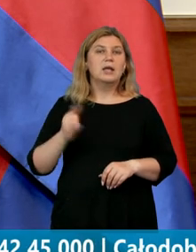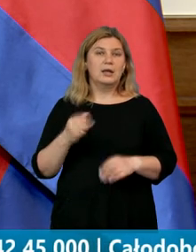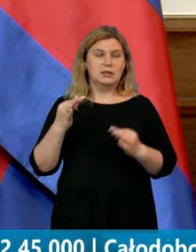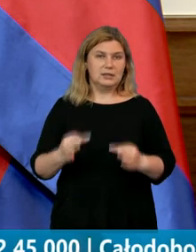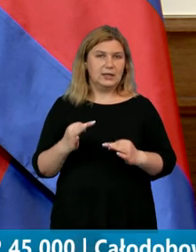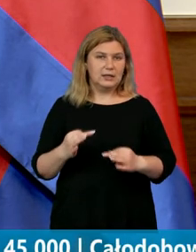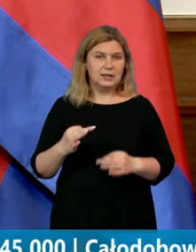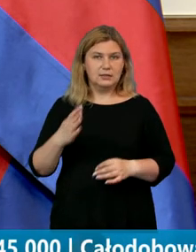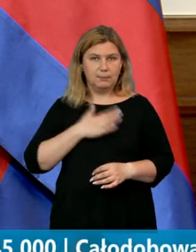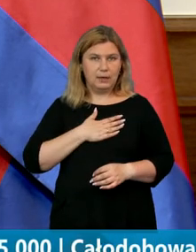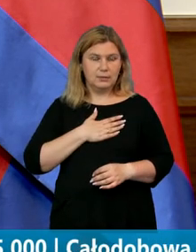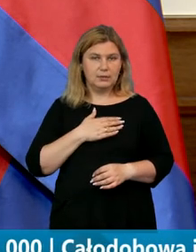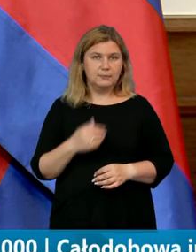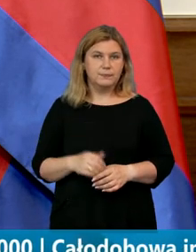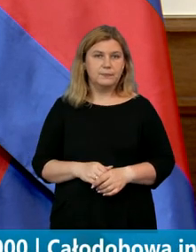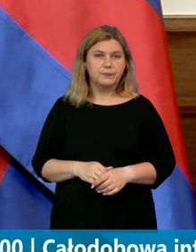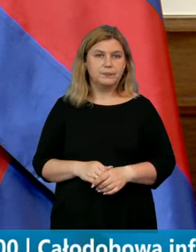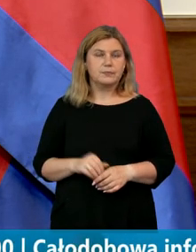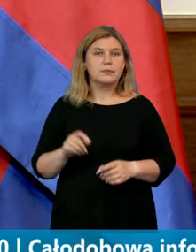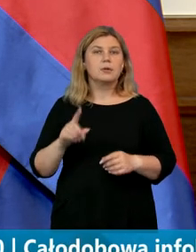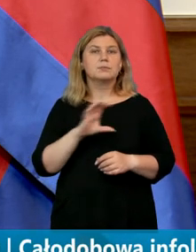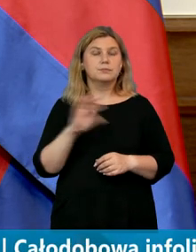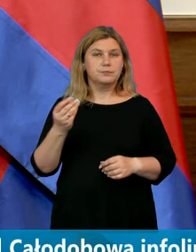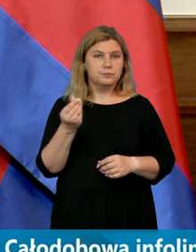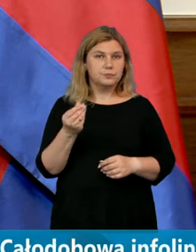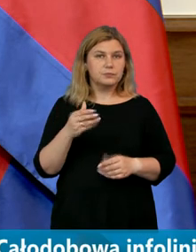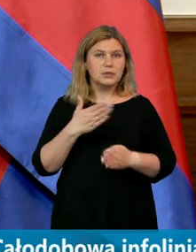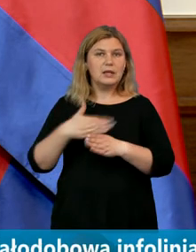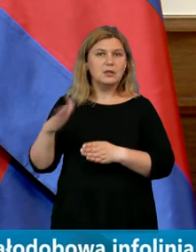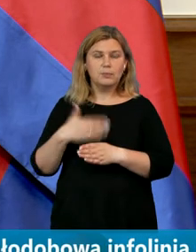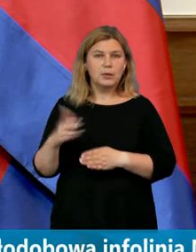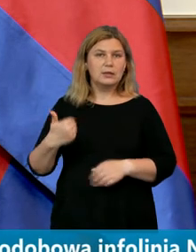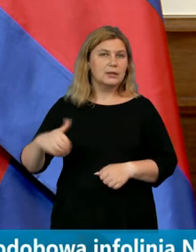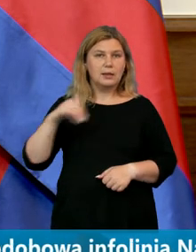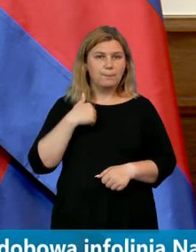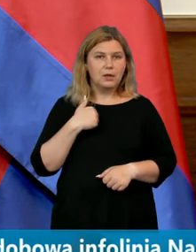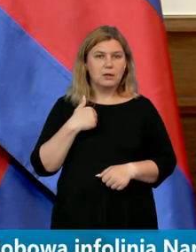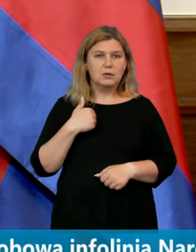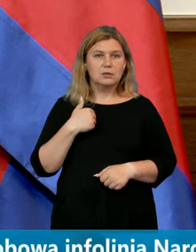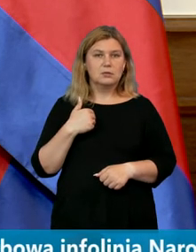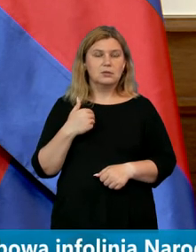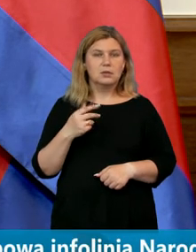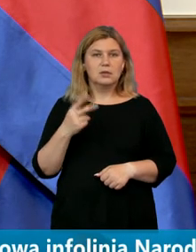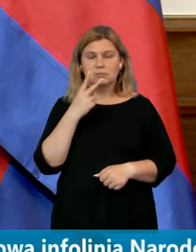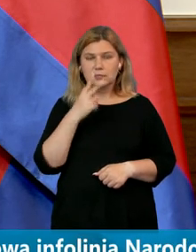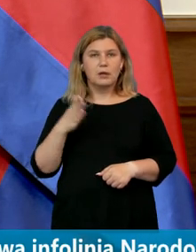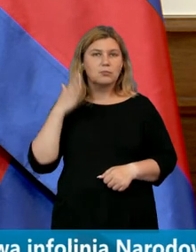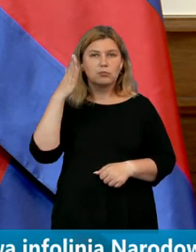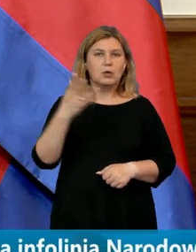chwili funkcjonuje, ponieważ kwoty przeznaczone na spłaty nie były i nie w przewidywalnej